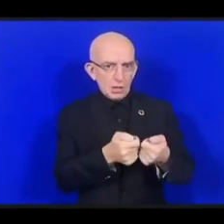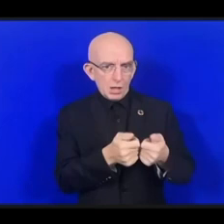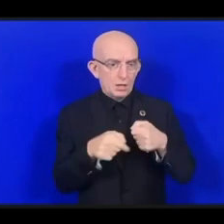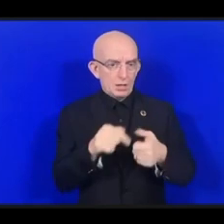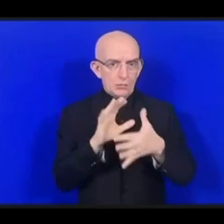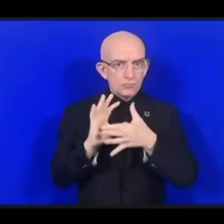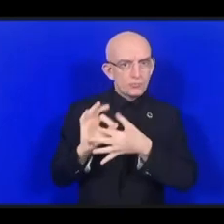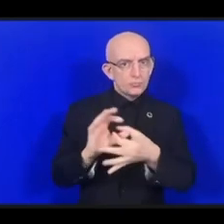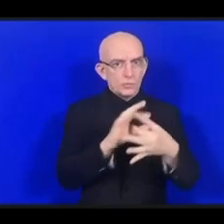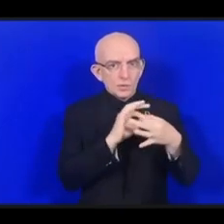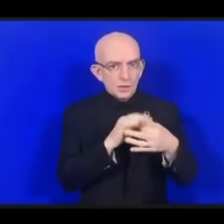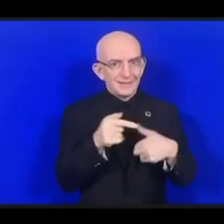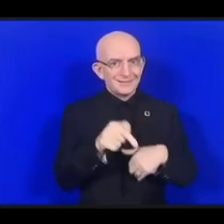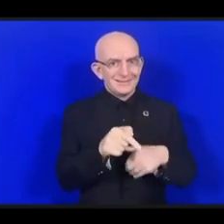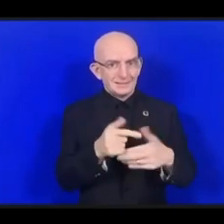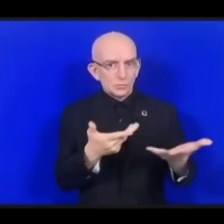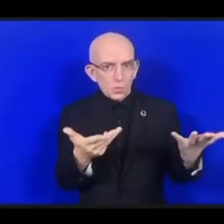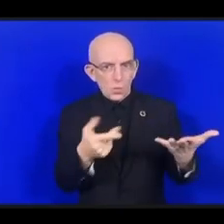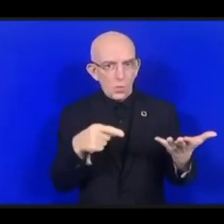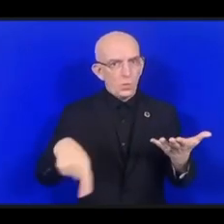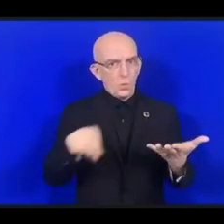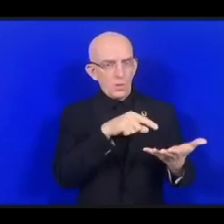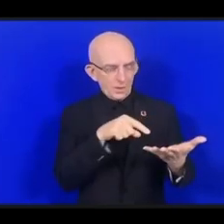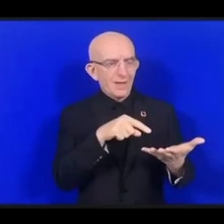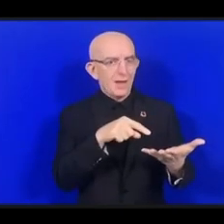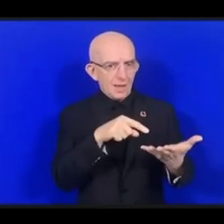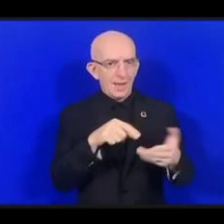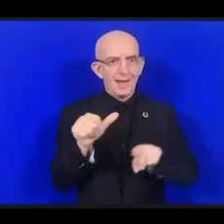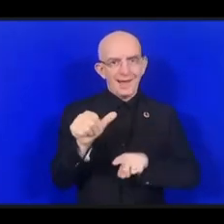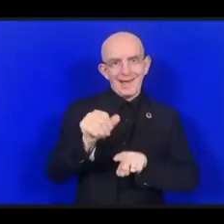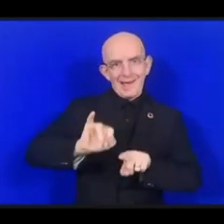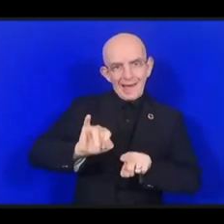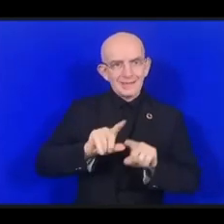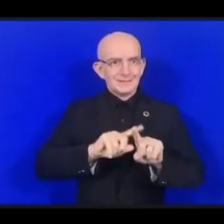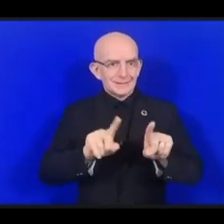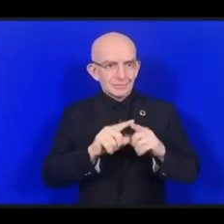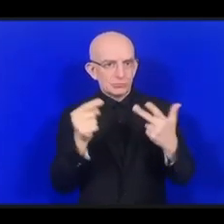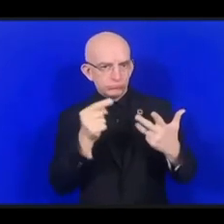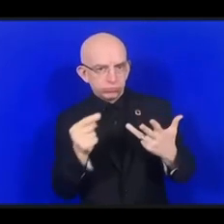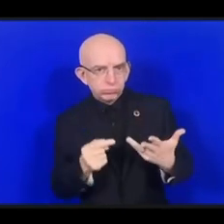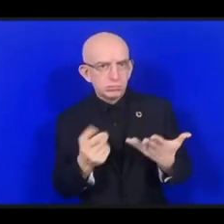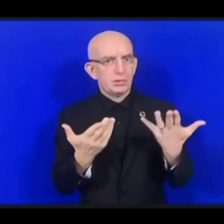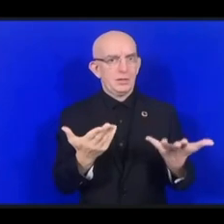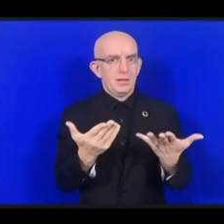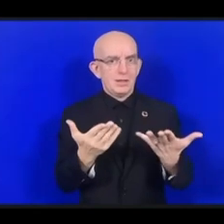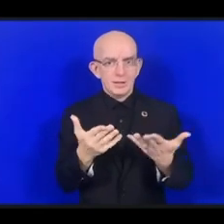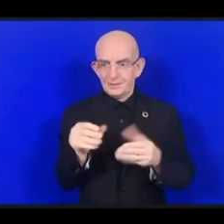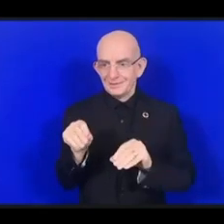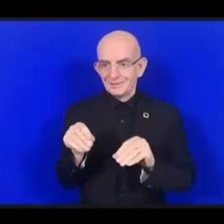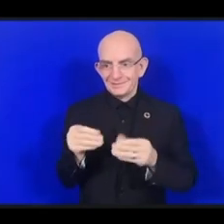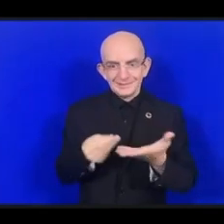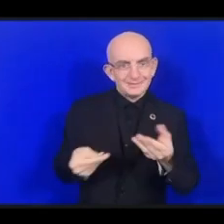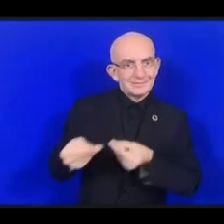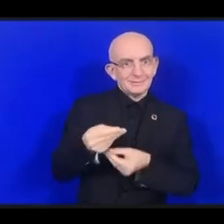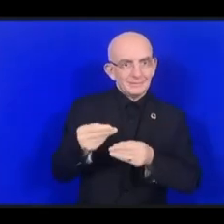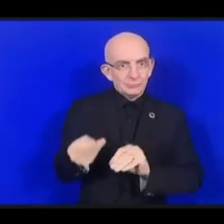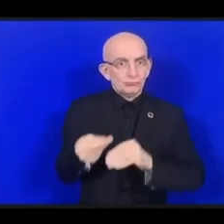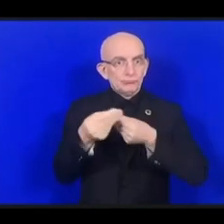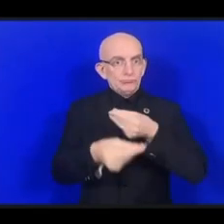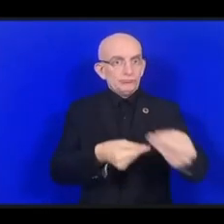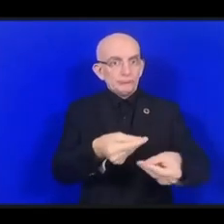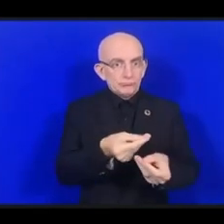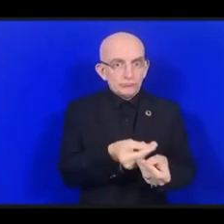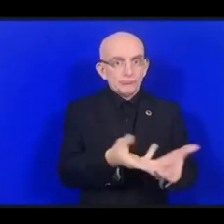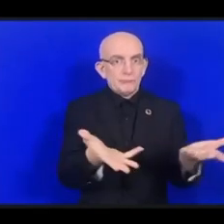perspective des droits de l'homme dans les nouvelles technologies et contribuera ainsi à la mise en œuvre de l'agenda 2030 pour le